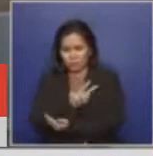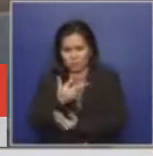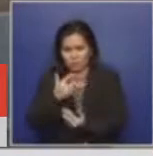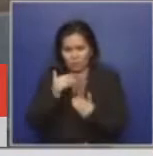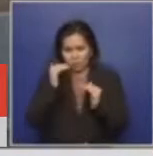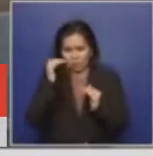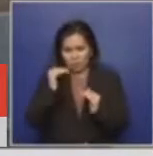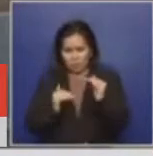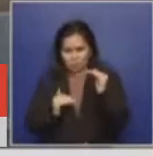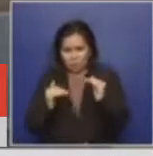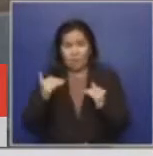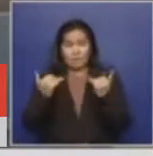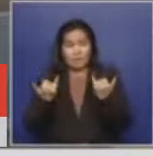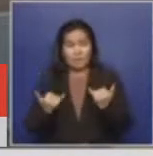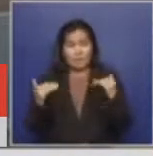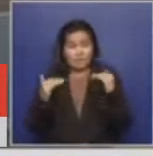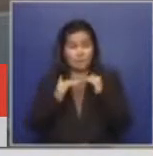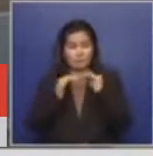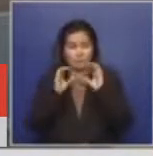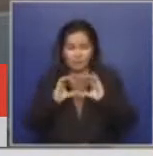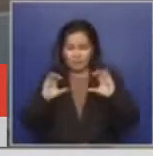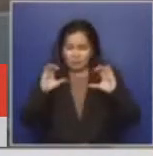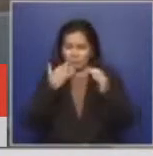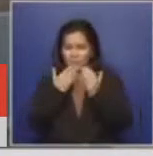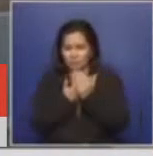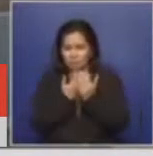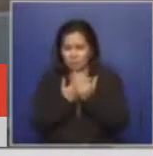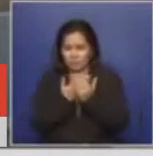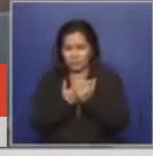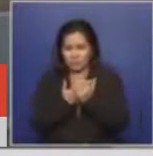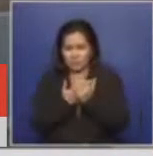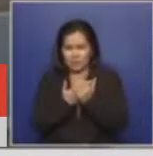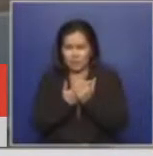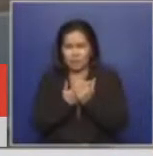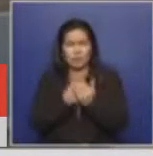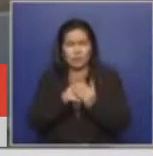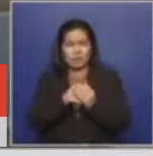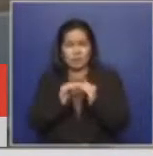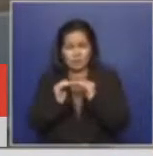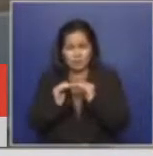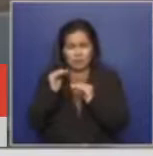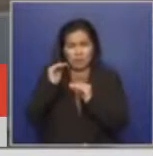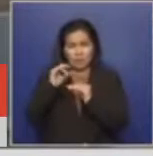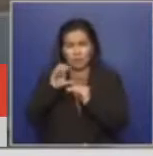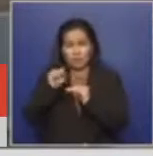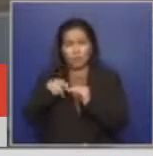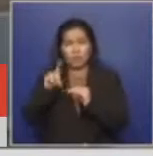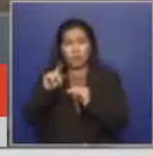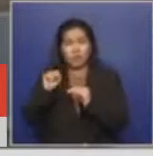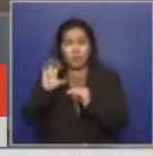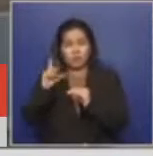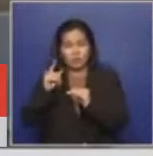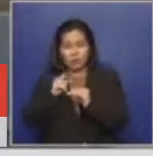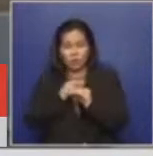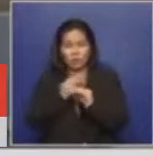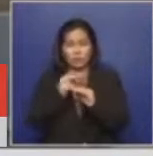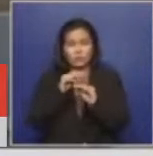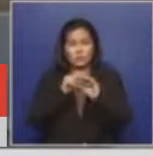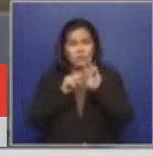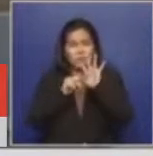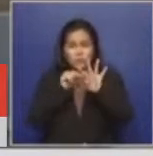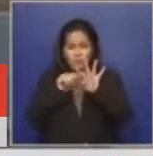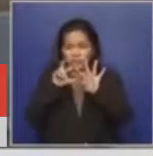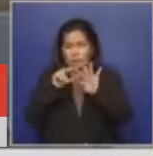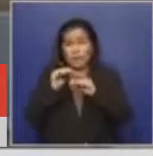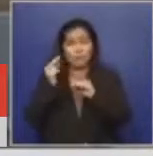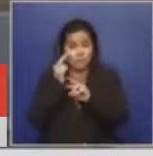อนนี้สิทธิ์ข้าราชการเนี่ยใช้เงินเนี่ยมากกว่าสิทธิ์สปสช.ถึง 4.3 เท่านอกจากความเหลื่อมล้ำของ3กองทุนแ